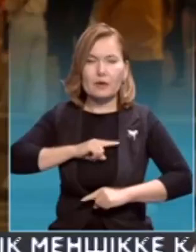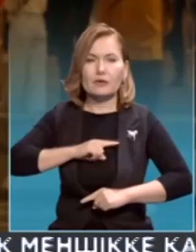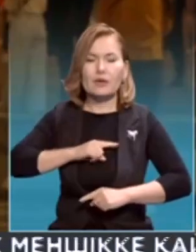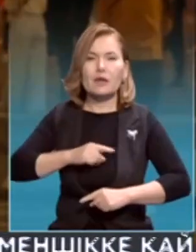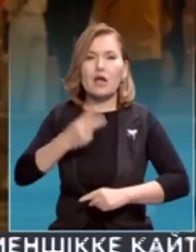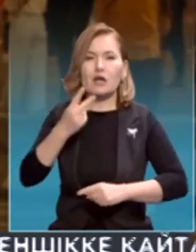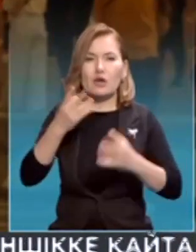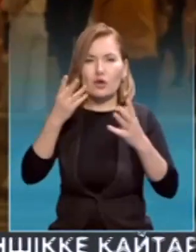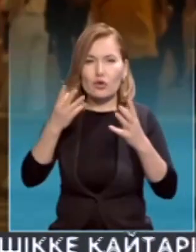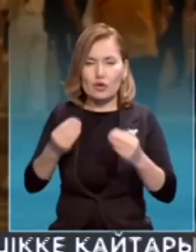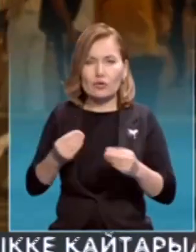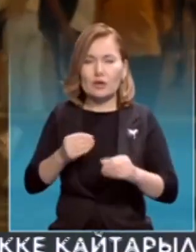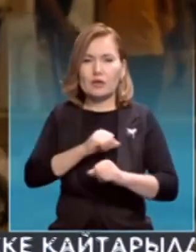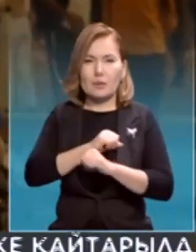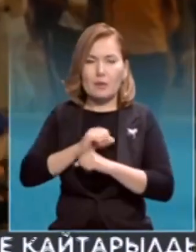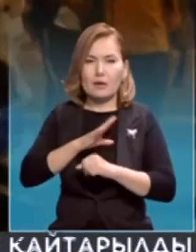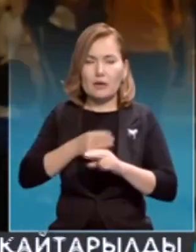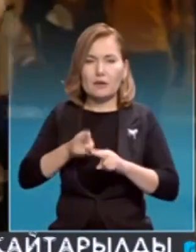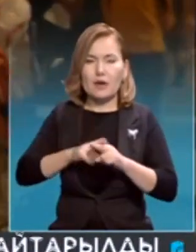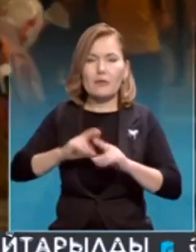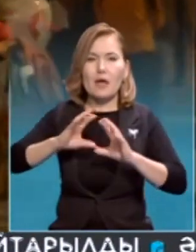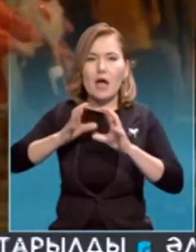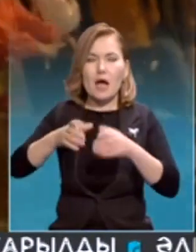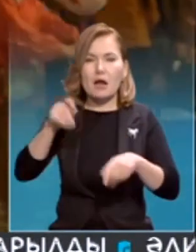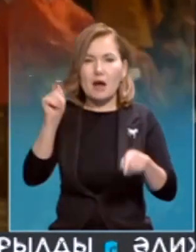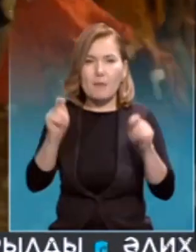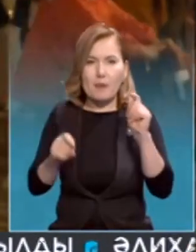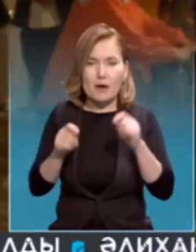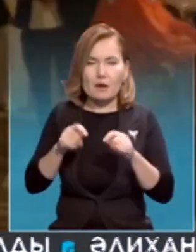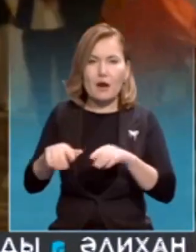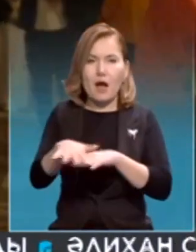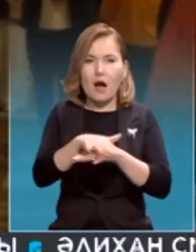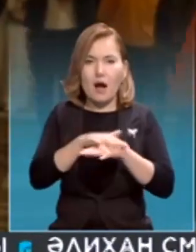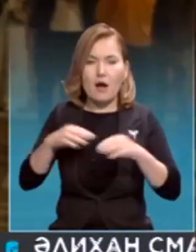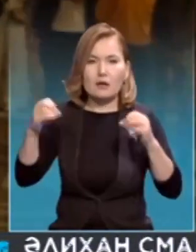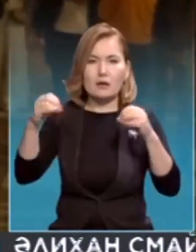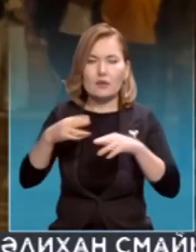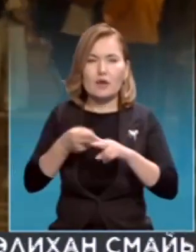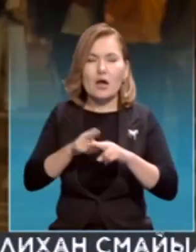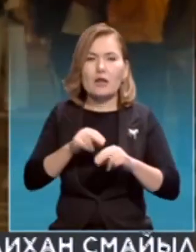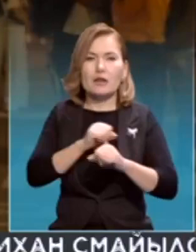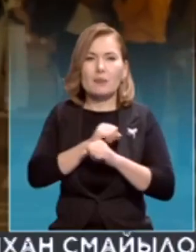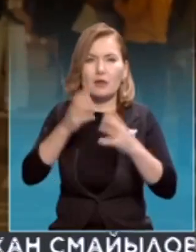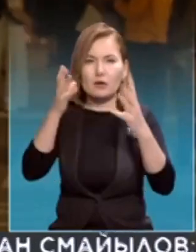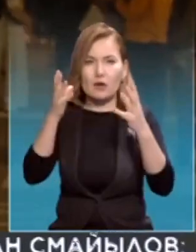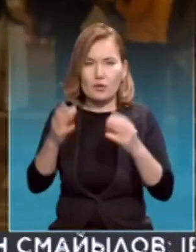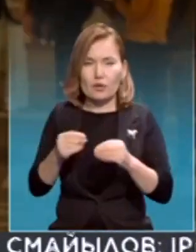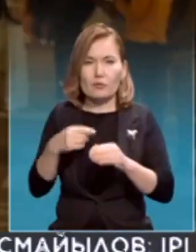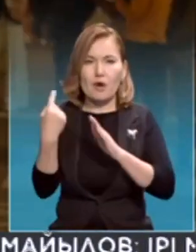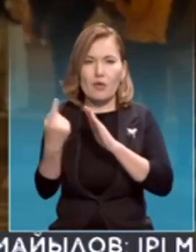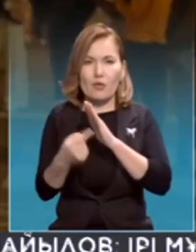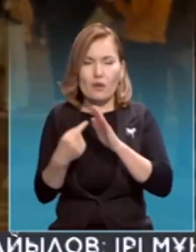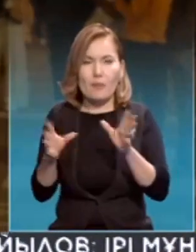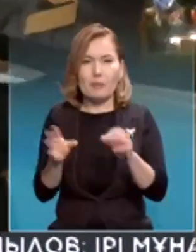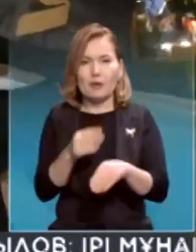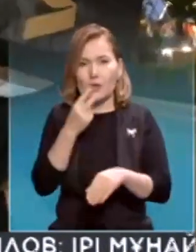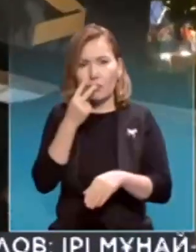Ендеше Дохаға келген, әлем чемпионатын тамашалауға келген жанкүйерлер осы демалыс күндерін қалай өткізеді екен? Бірге